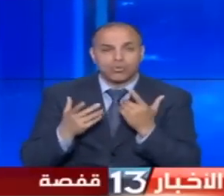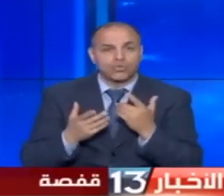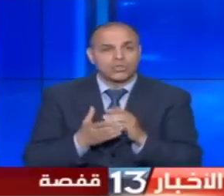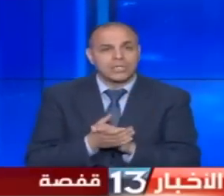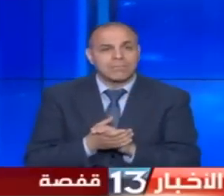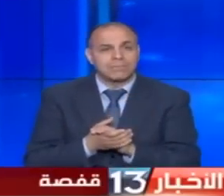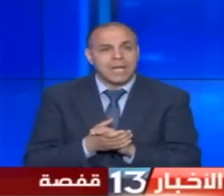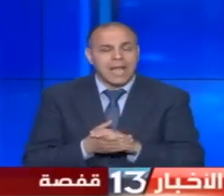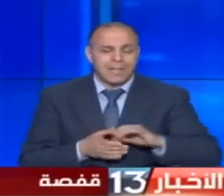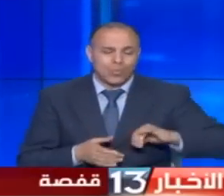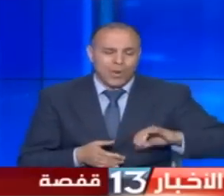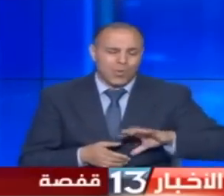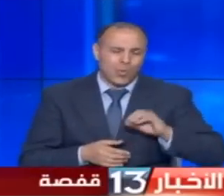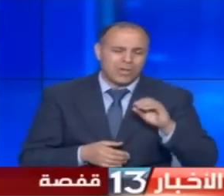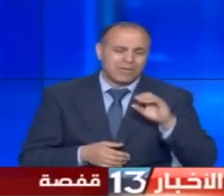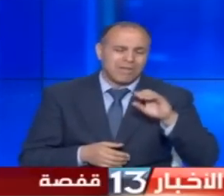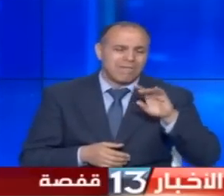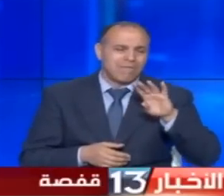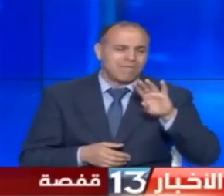غير معرف